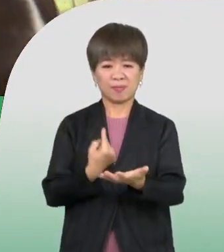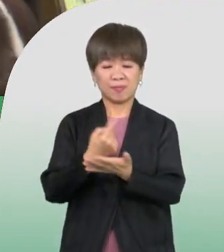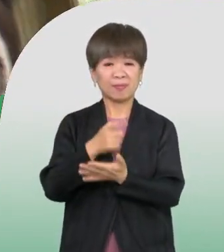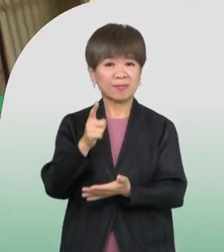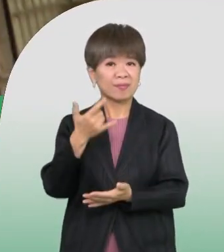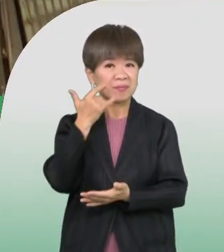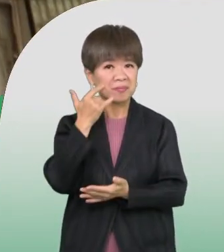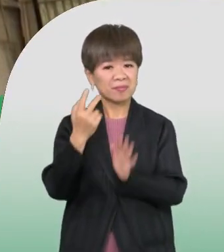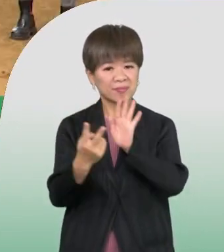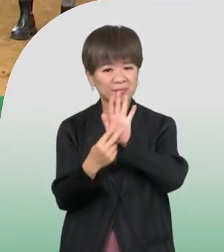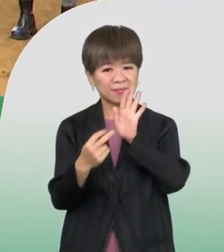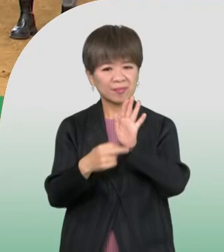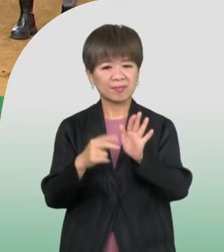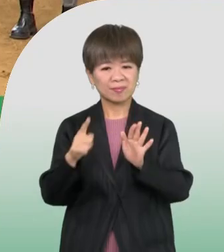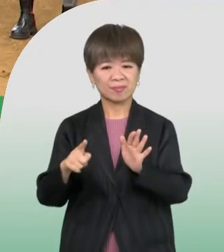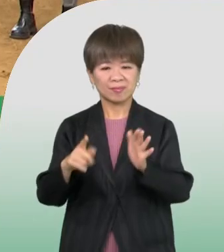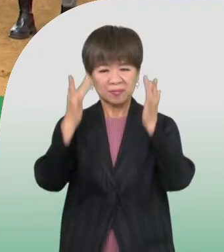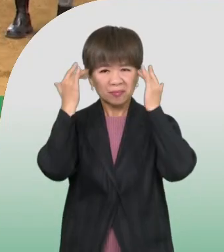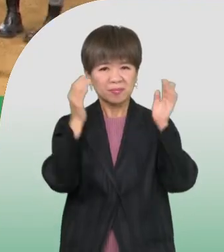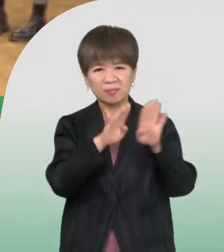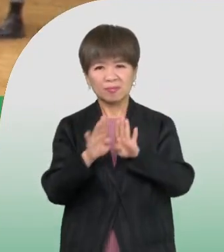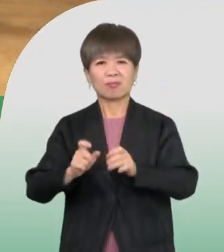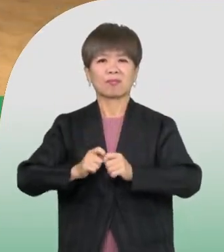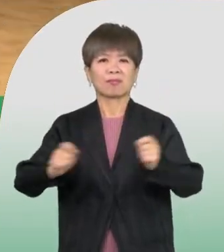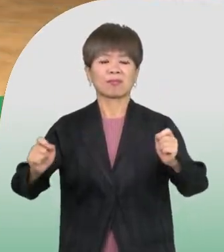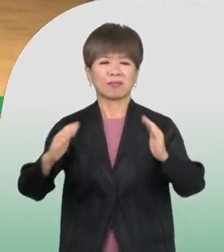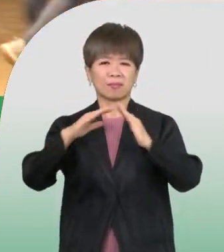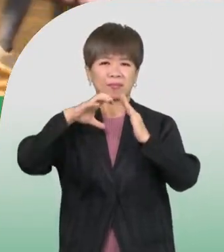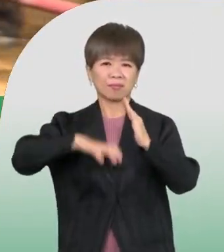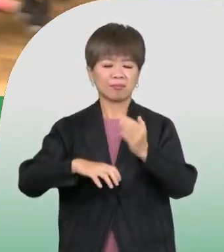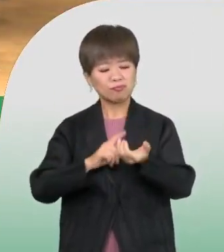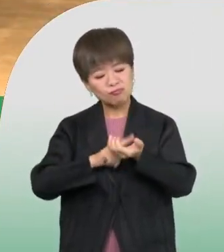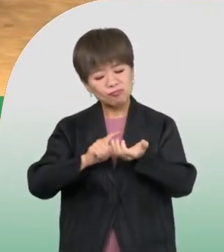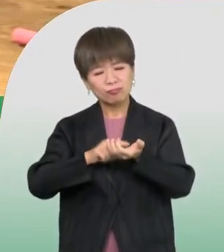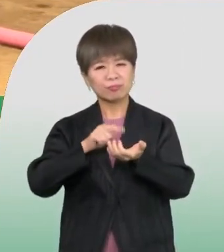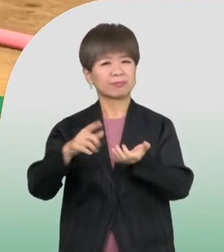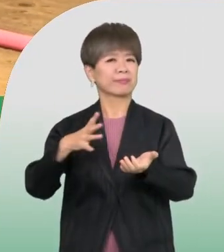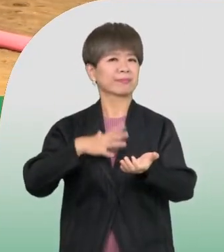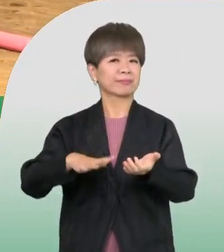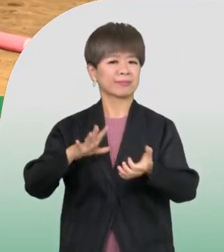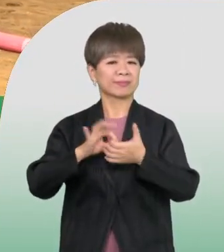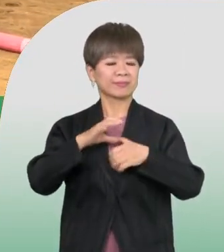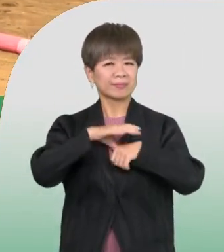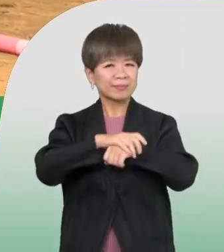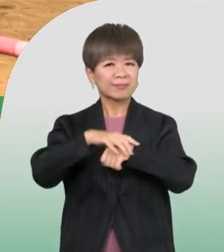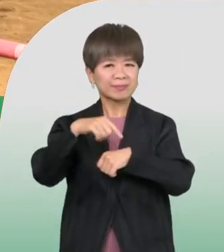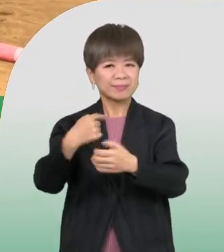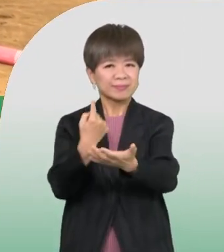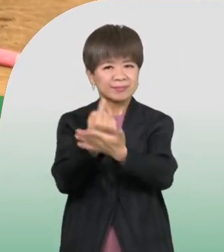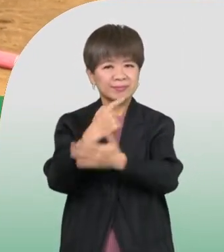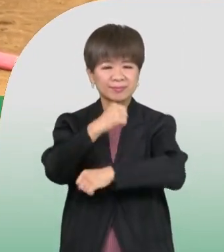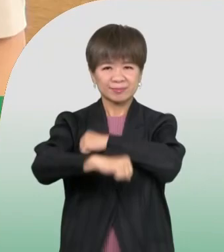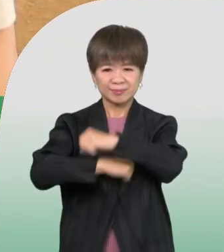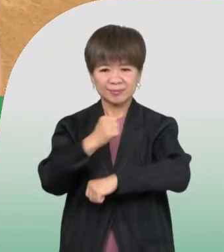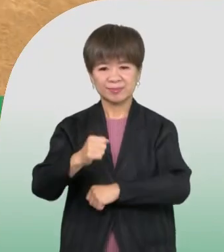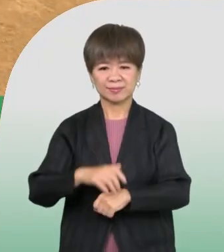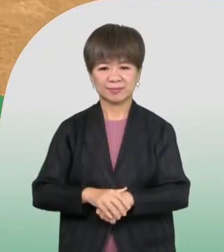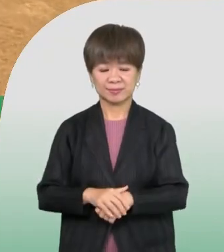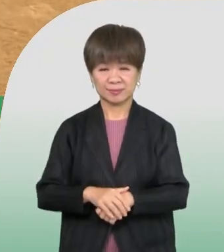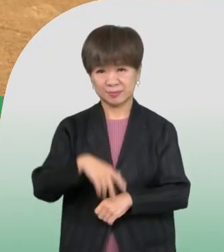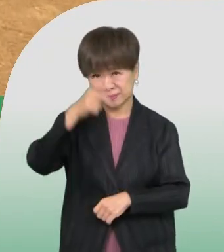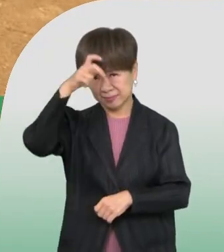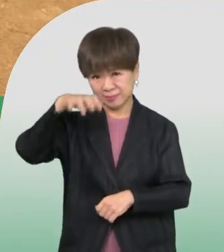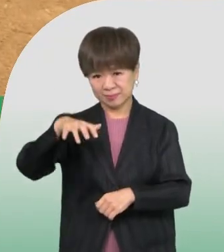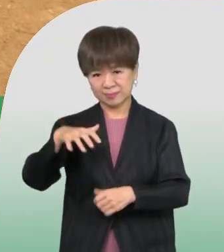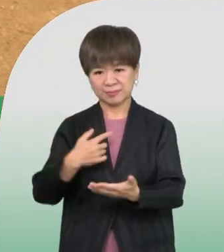表示，安裝嘅假期，許多小朋友都提綠卡告訴佢嘅，故所特別帶成人嘅來參加發通。警分局每